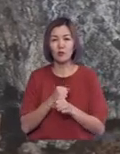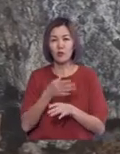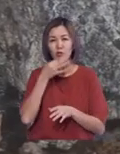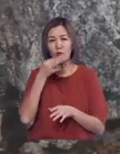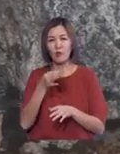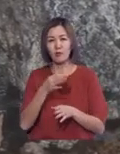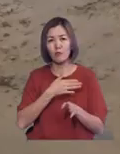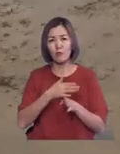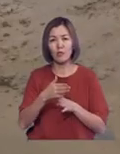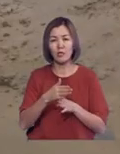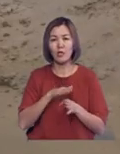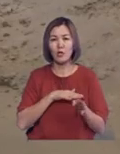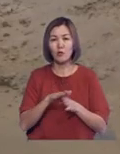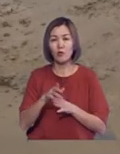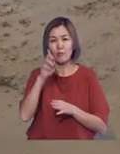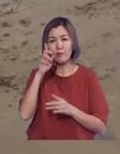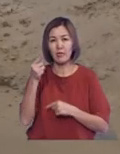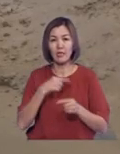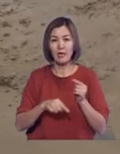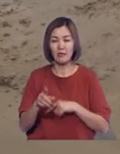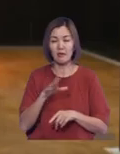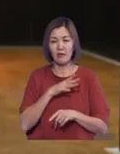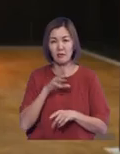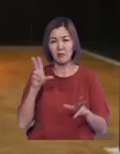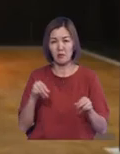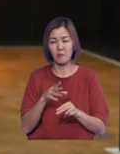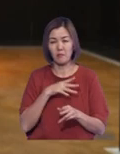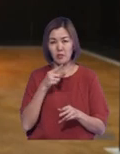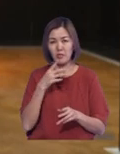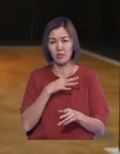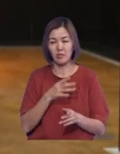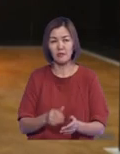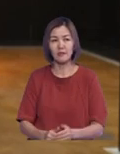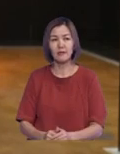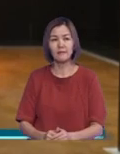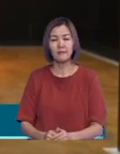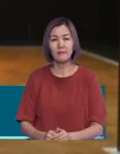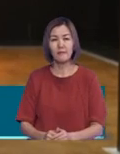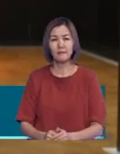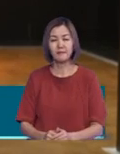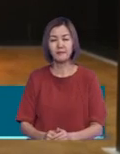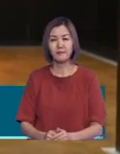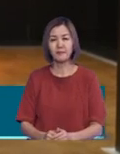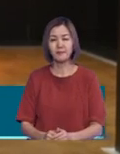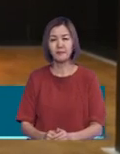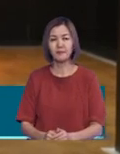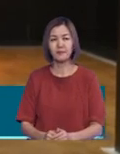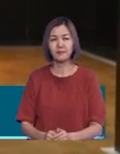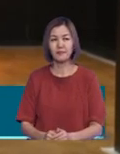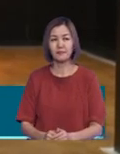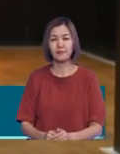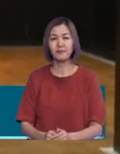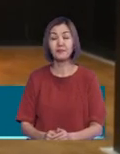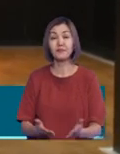Жауаптылар бөлінген ақша толық мемлекетке қайтарылған деп ақталды. Эти деньги, если были выделены, то они обратно вернулись в